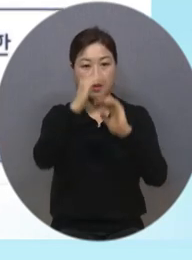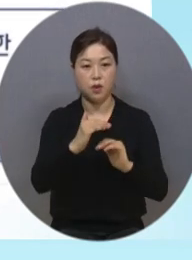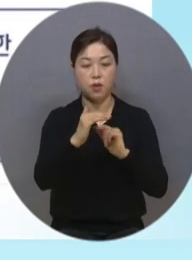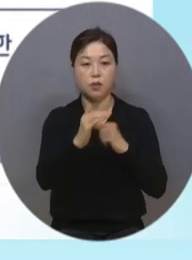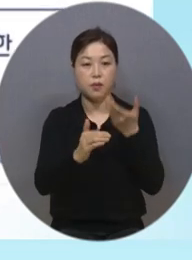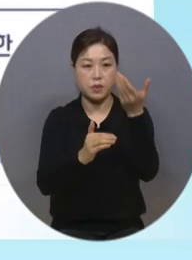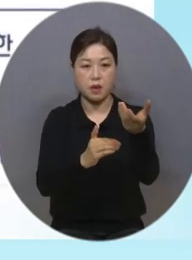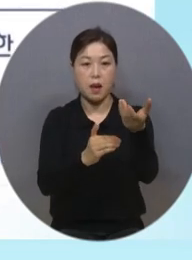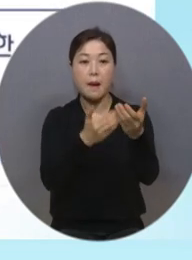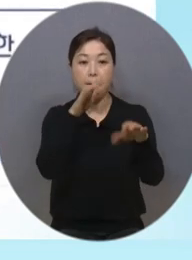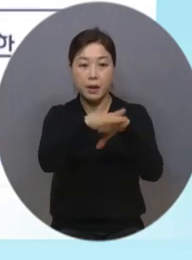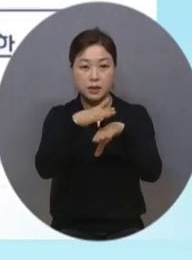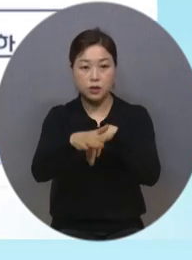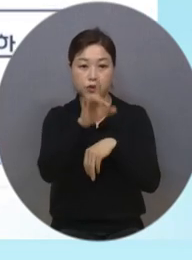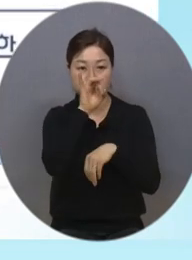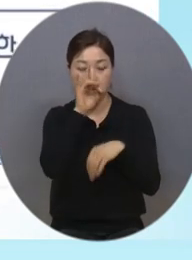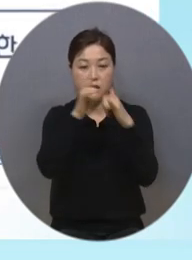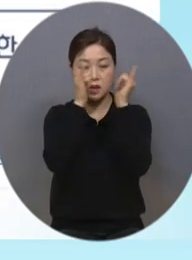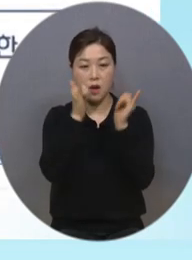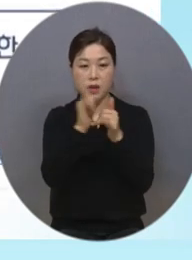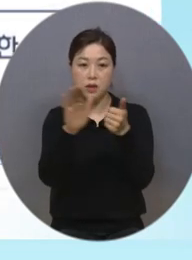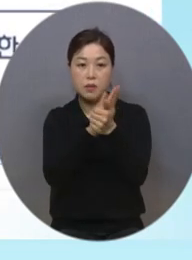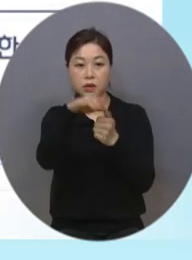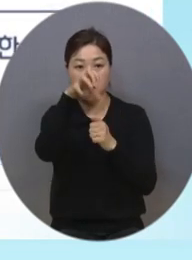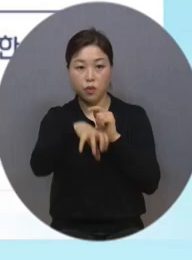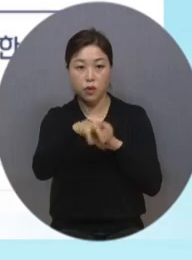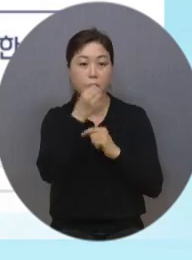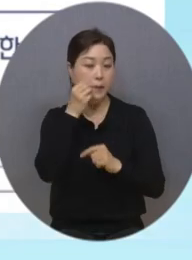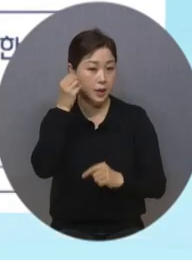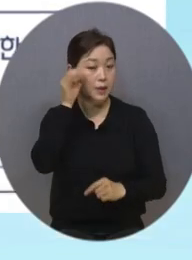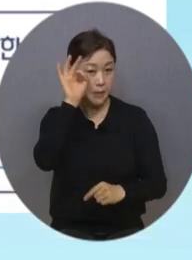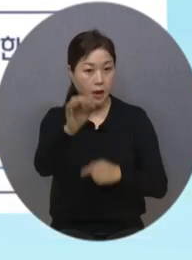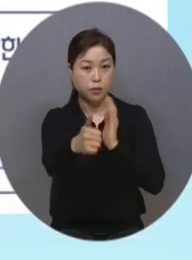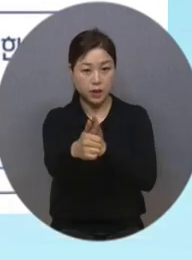제출량식은 중앙사회 서비스와 누리집에서 확인하실 수 있습니다